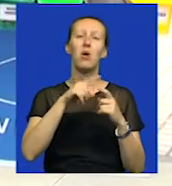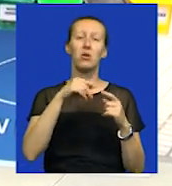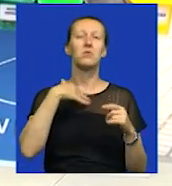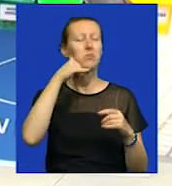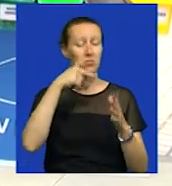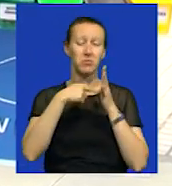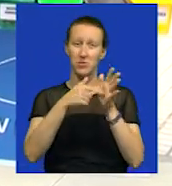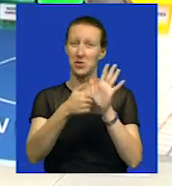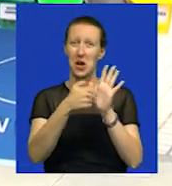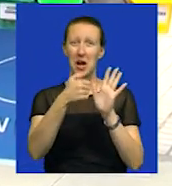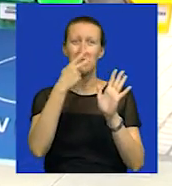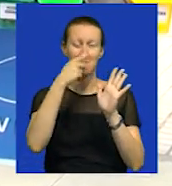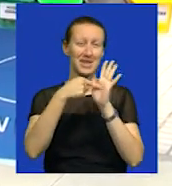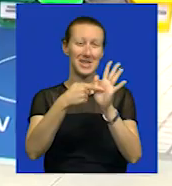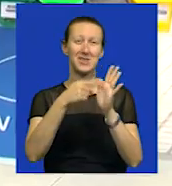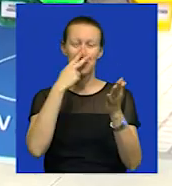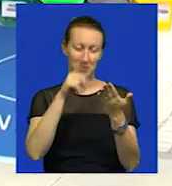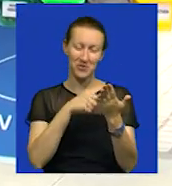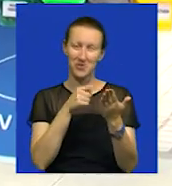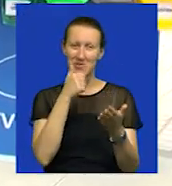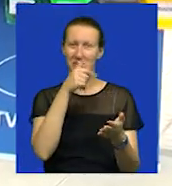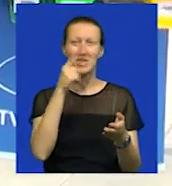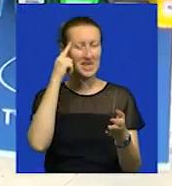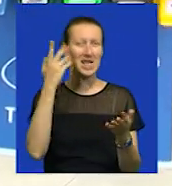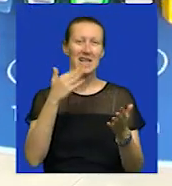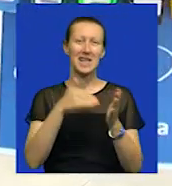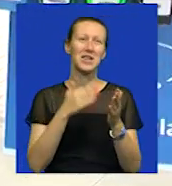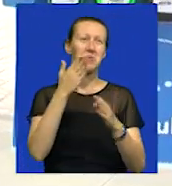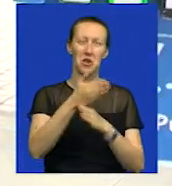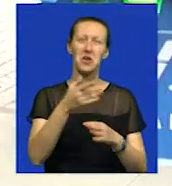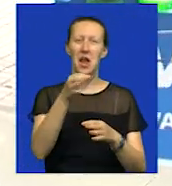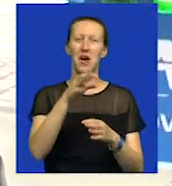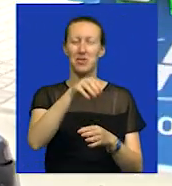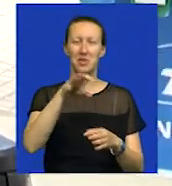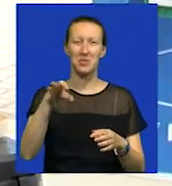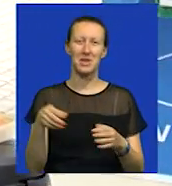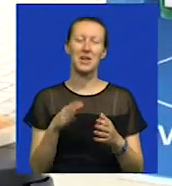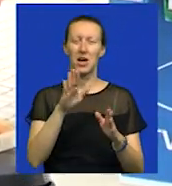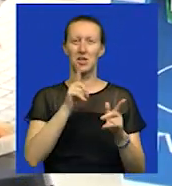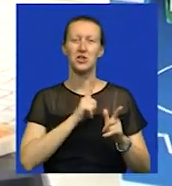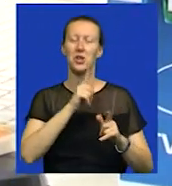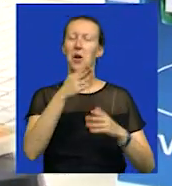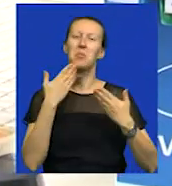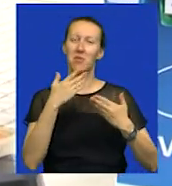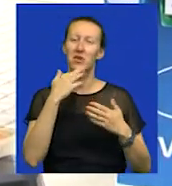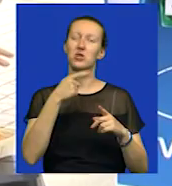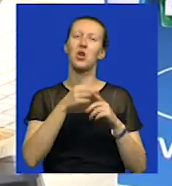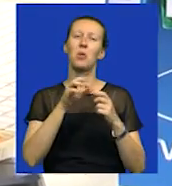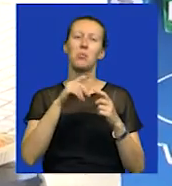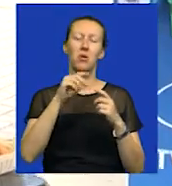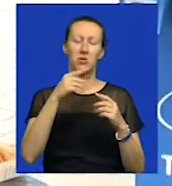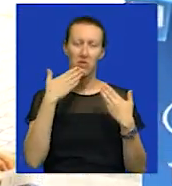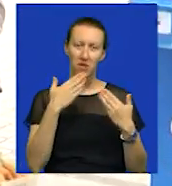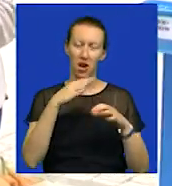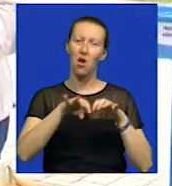ću ja pokazati. Čemo mi s mobitela pogledati da znamo kamo treba pojiti jagode, brat. Ali čekajte, pohvalila ste mi komposter,